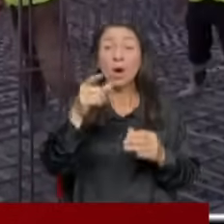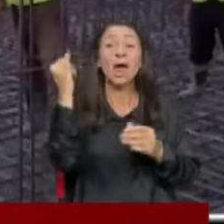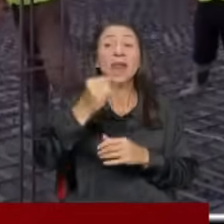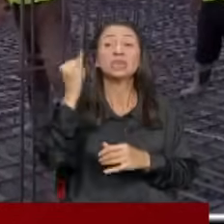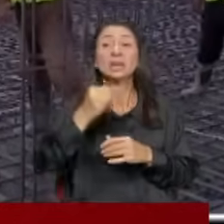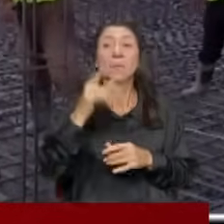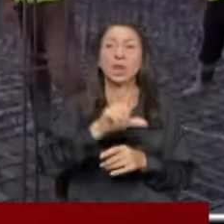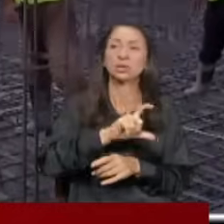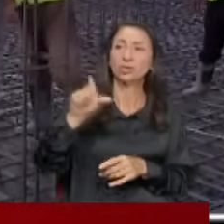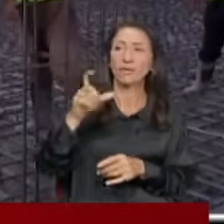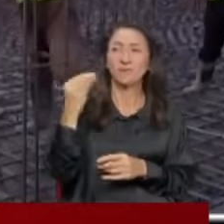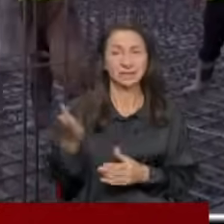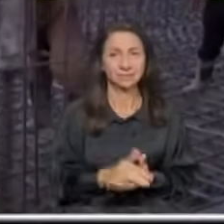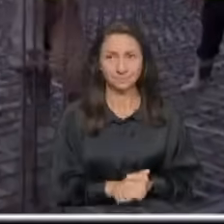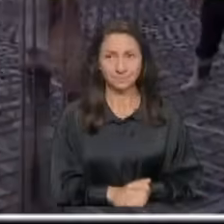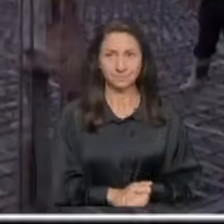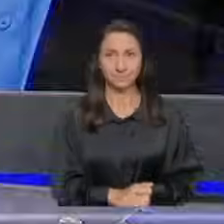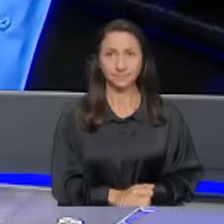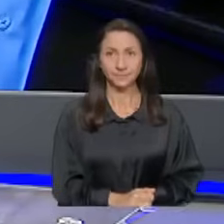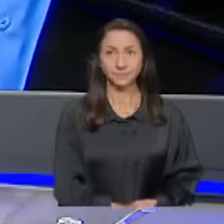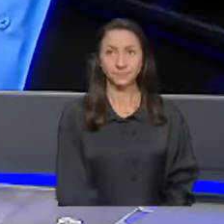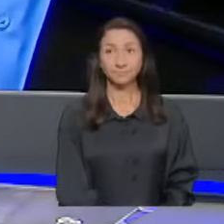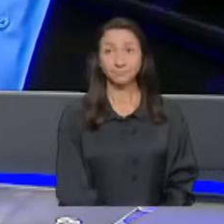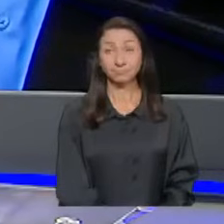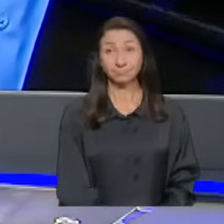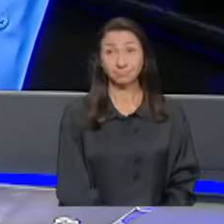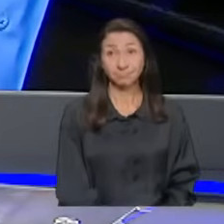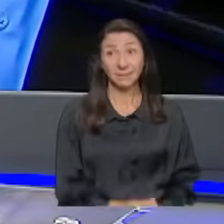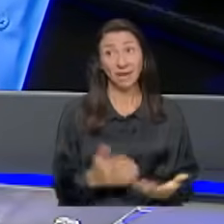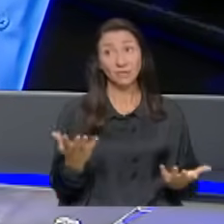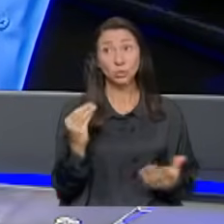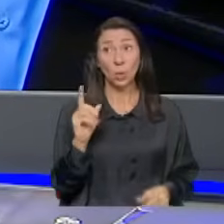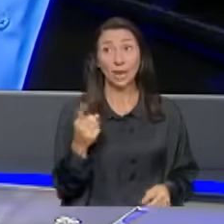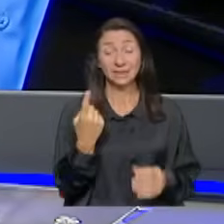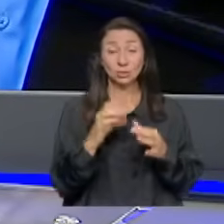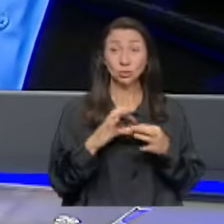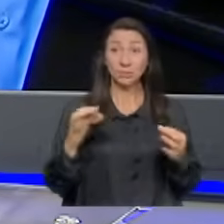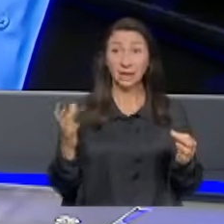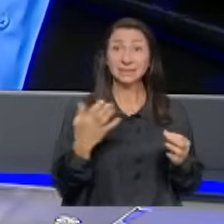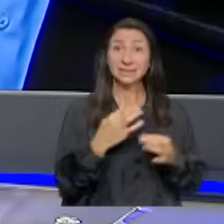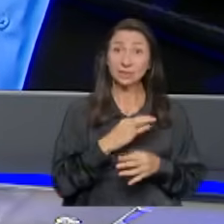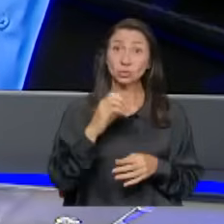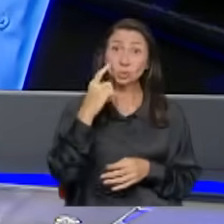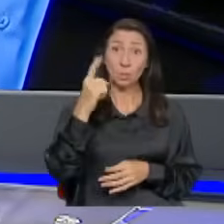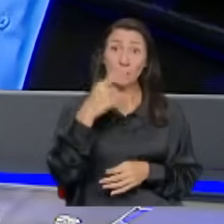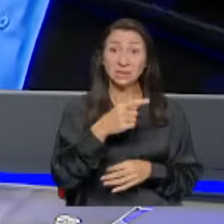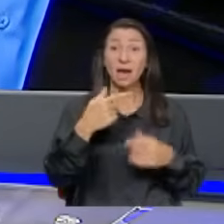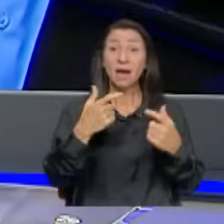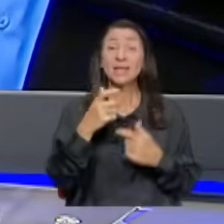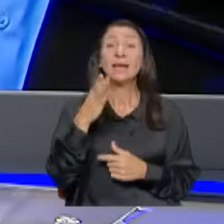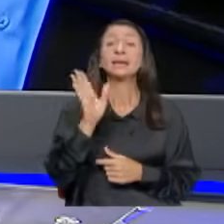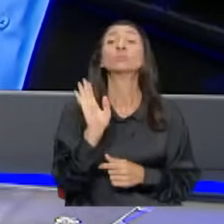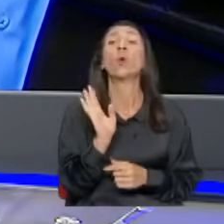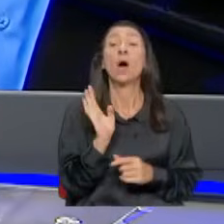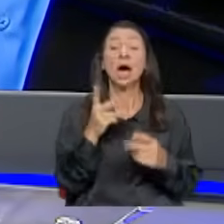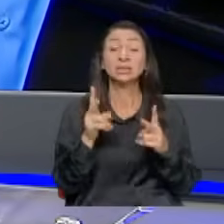eleştirilere de böyle gönderme yaptı Evet çok enteresan cümleler değil mi sayın cumhurbaşkanı Hatay'a